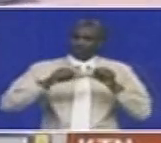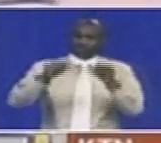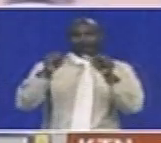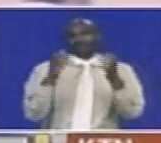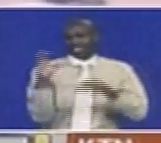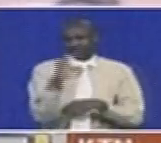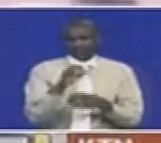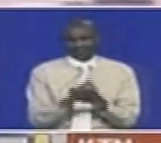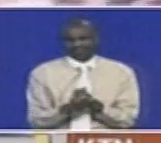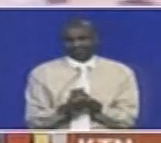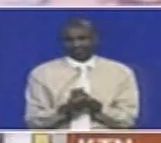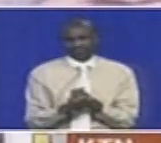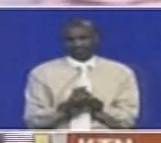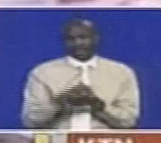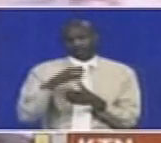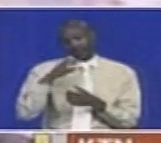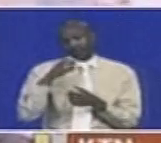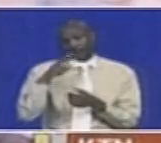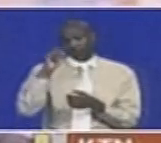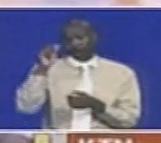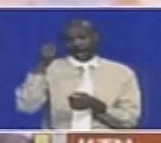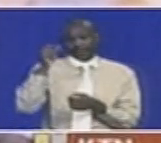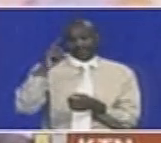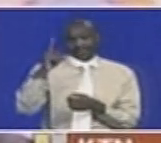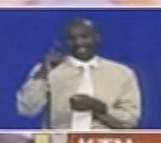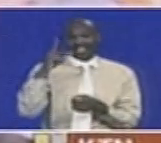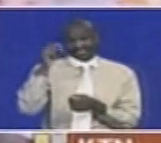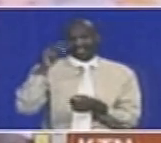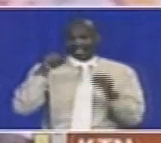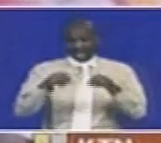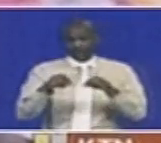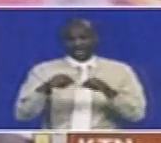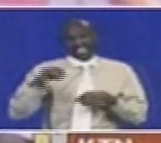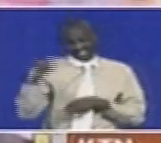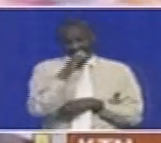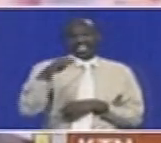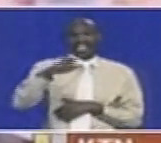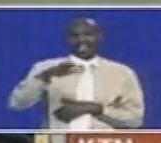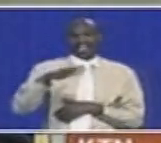wachuuzi. Mohamed Mahmud, KTN Leo, katika mtaa wa Isilii.